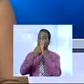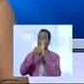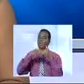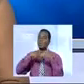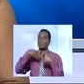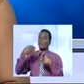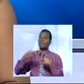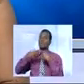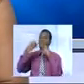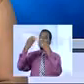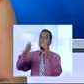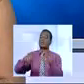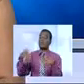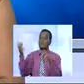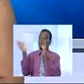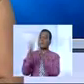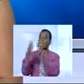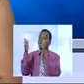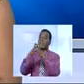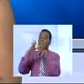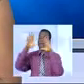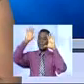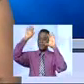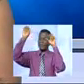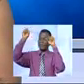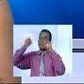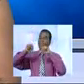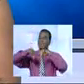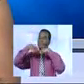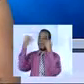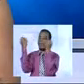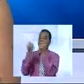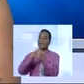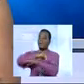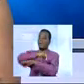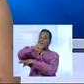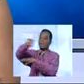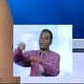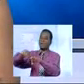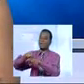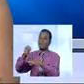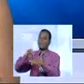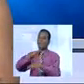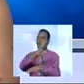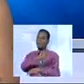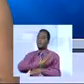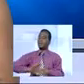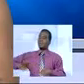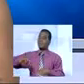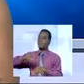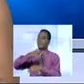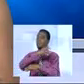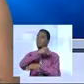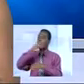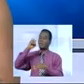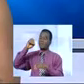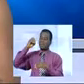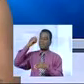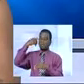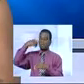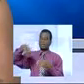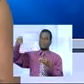a accordé une audience au président de l'Assemblée nationale du Cambodge, au centre,